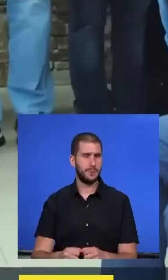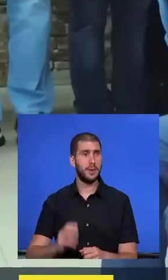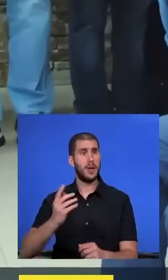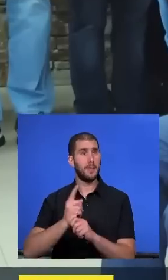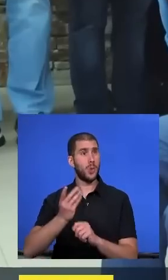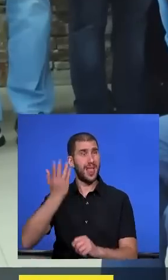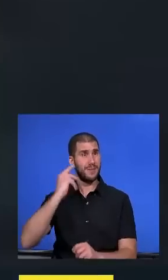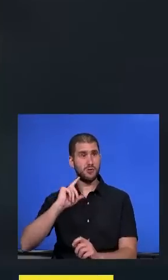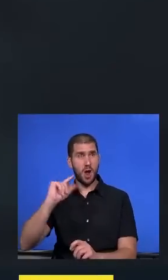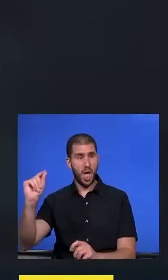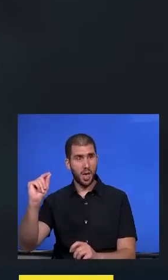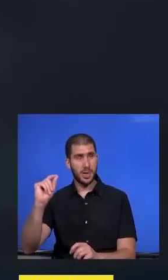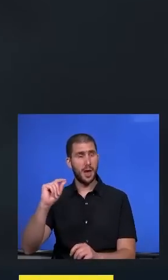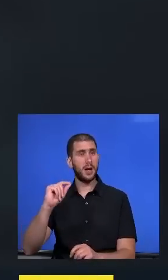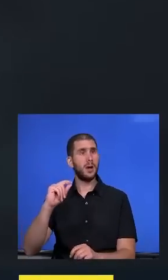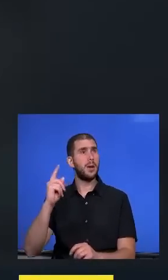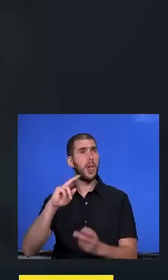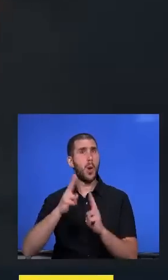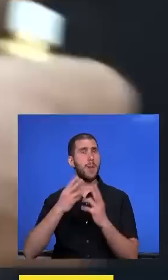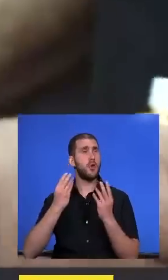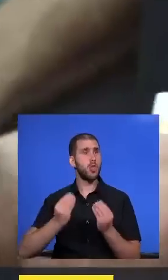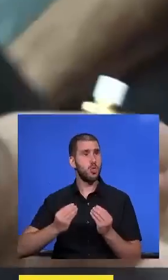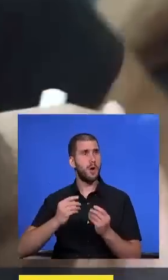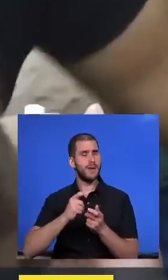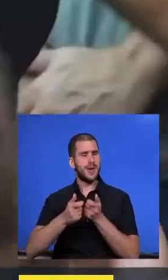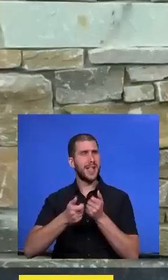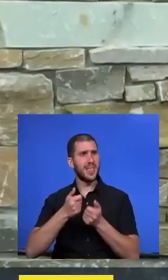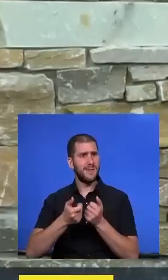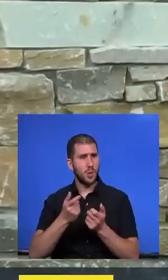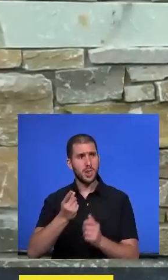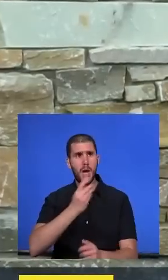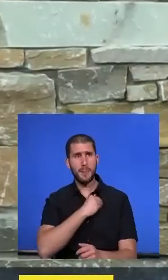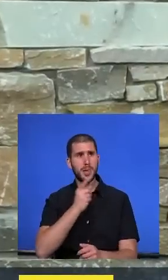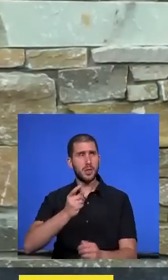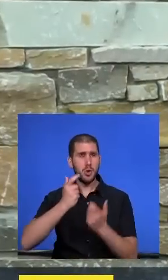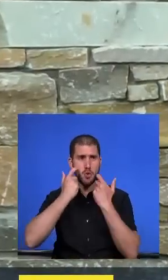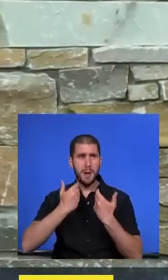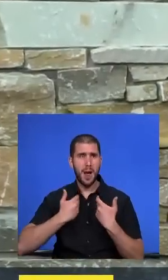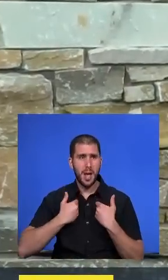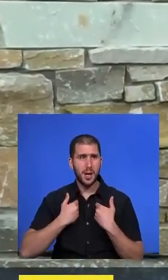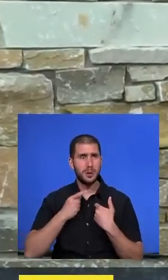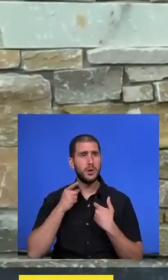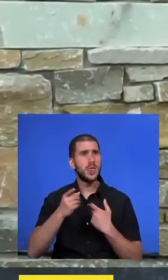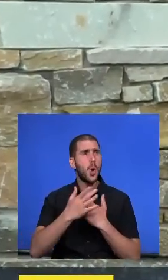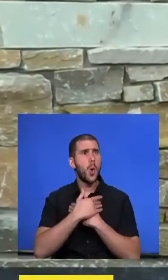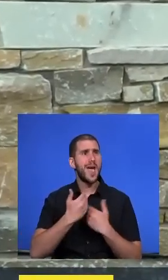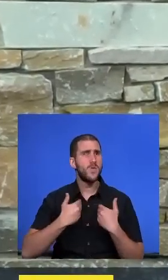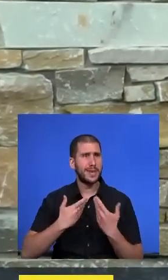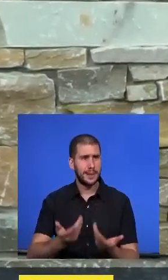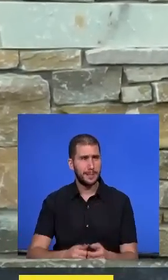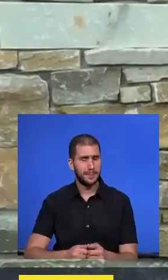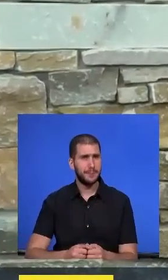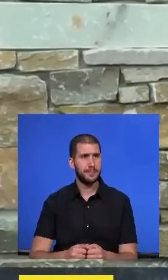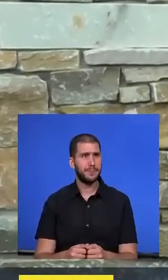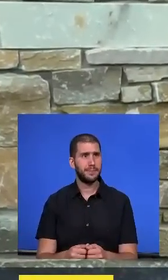לפני שהלכת לעולם שהוא כולו טוב התכתבנו. אמרת שאתה שומר עליי, שאתה אוהב אותי.